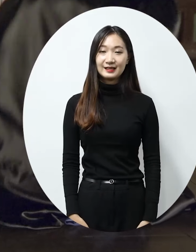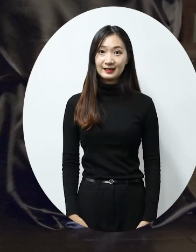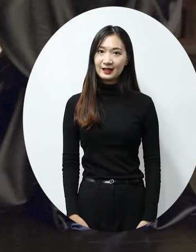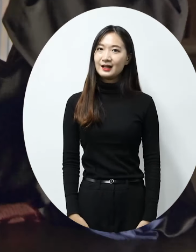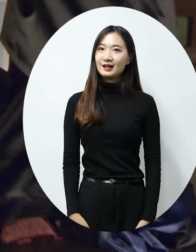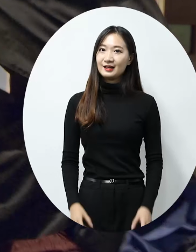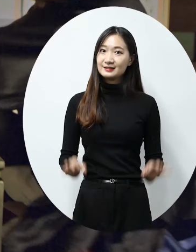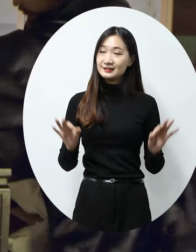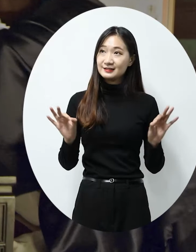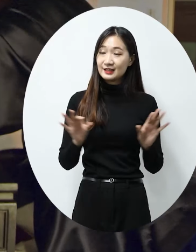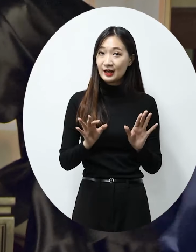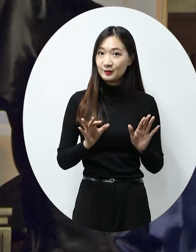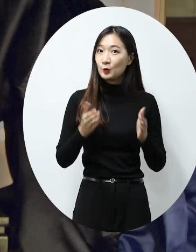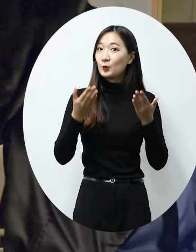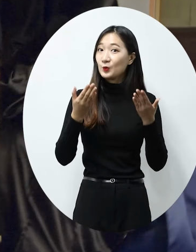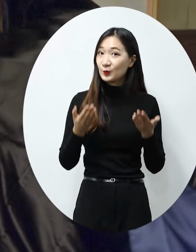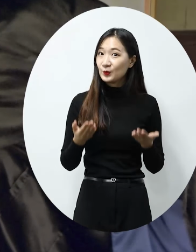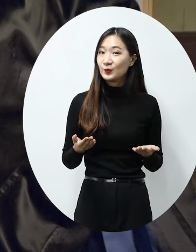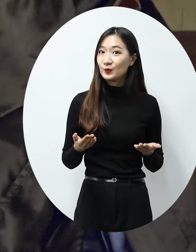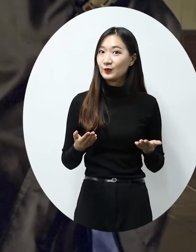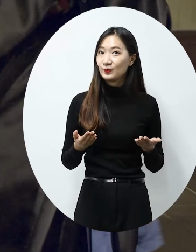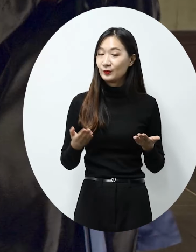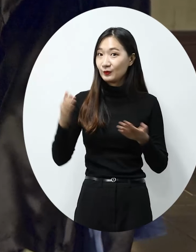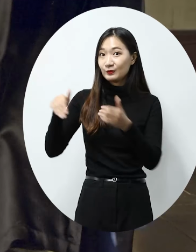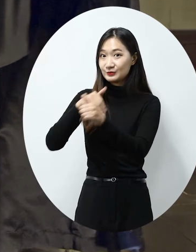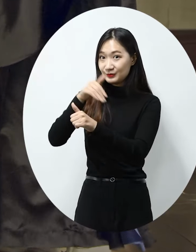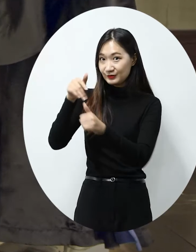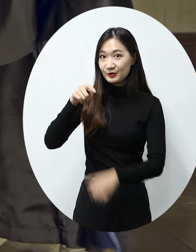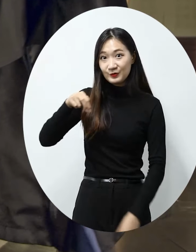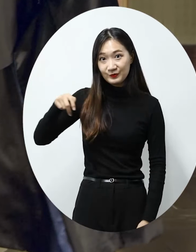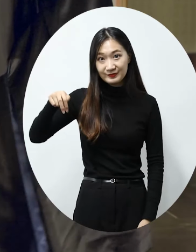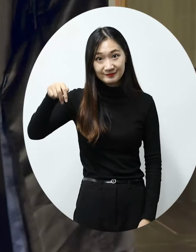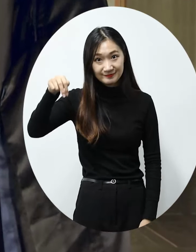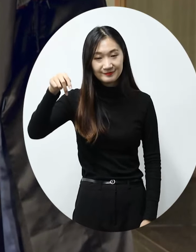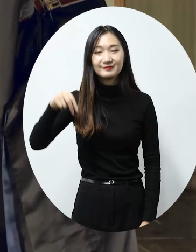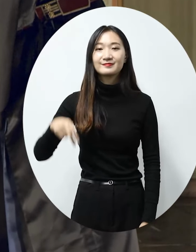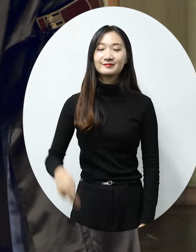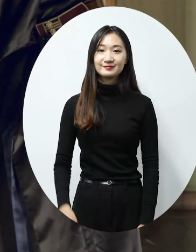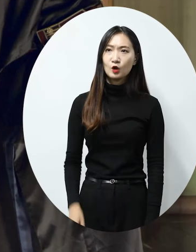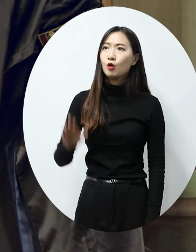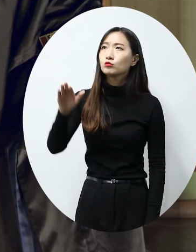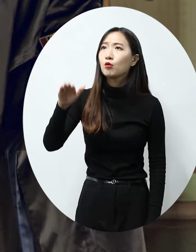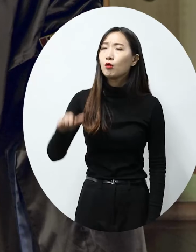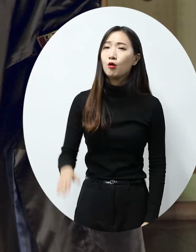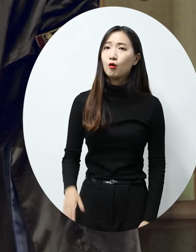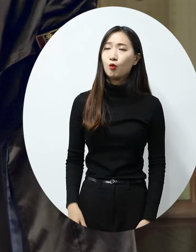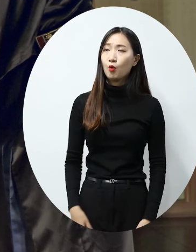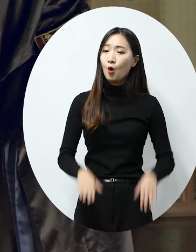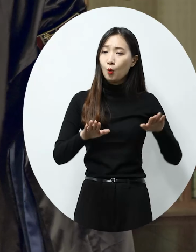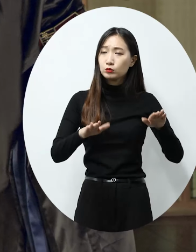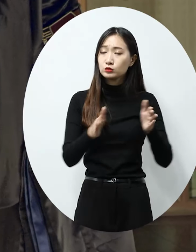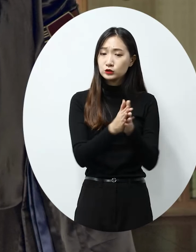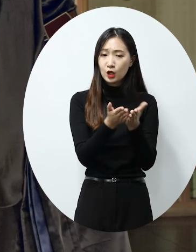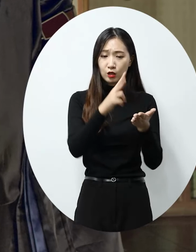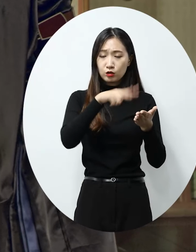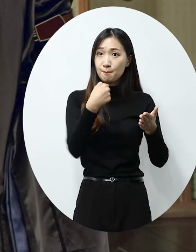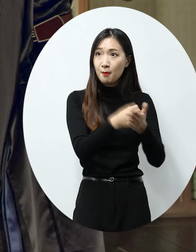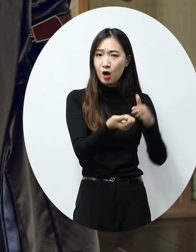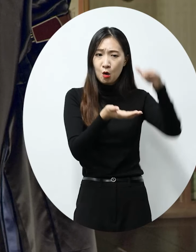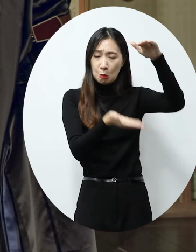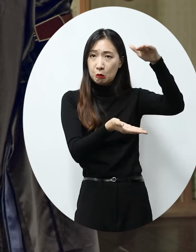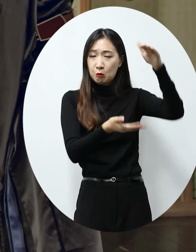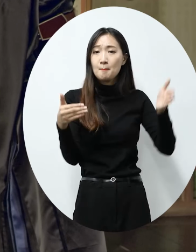저 머리도 시킬 겸 동궁 권역을 잠시 좀 거닐다 오겠습니다 좋아 오늘 읽겠다 하신 책이